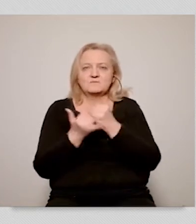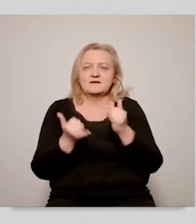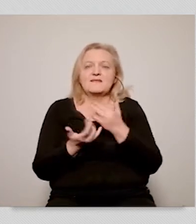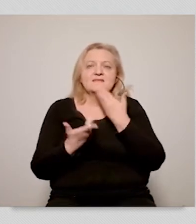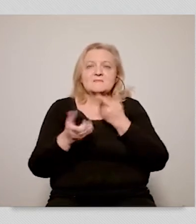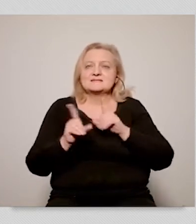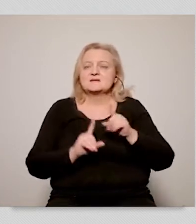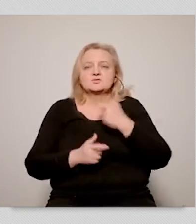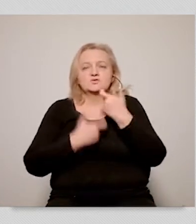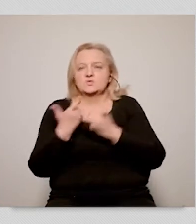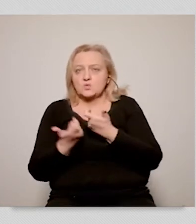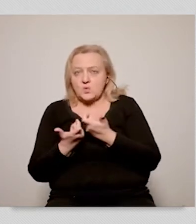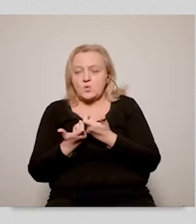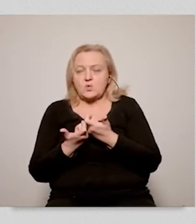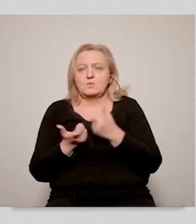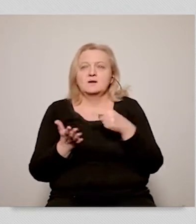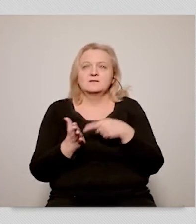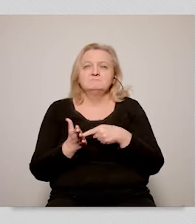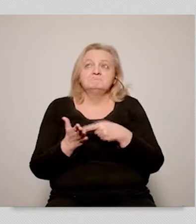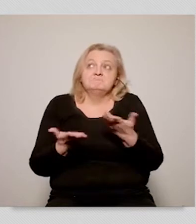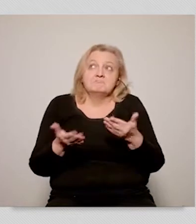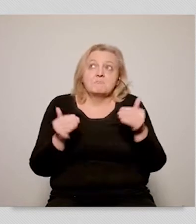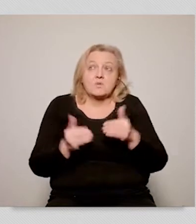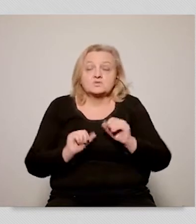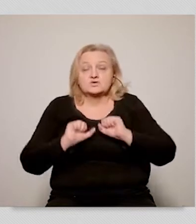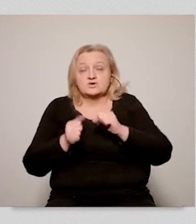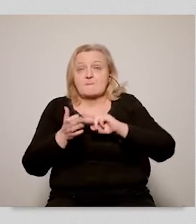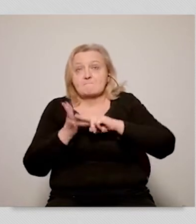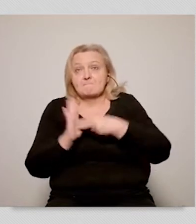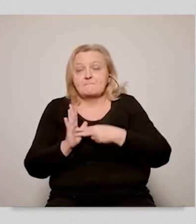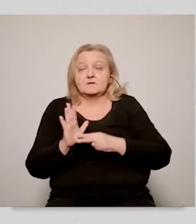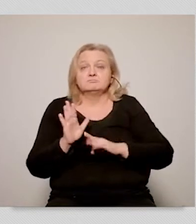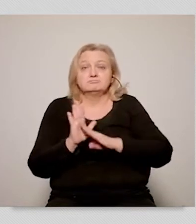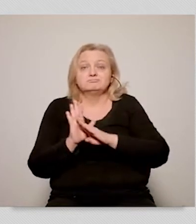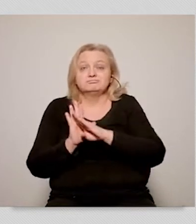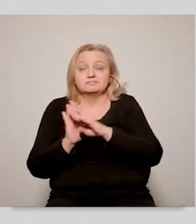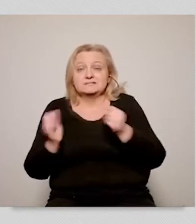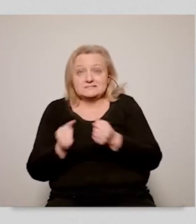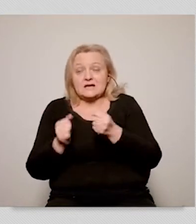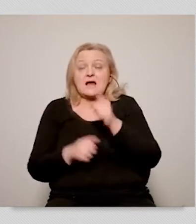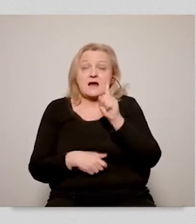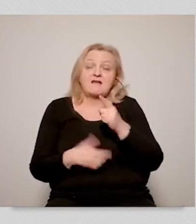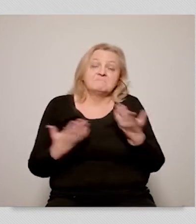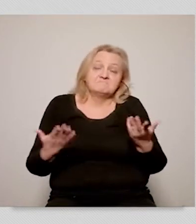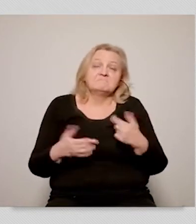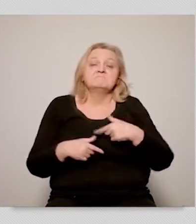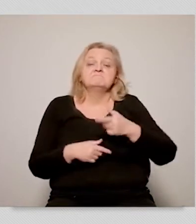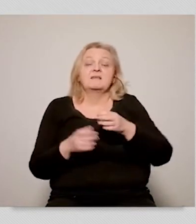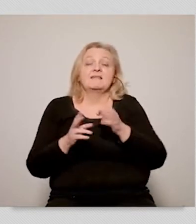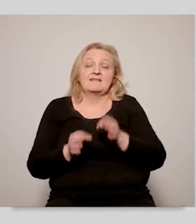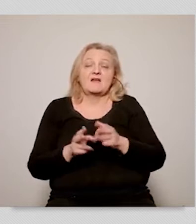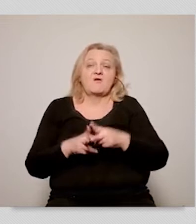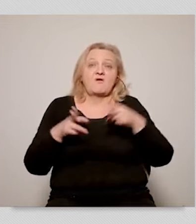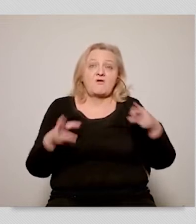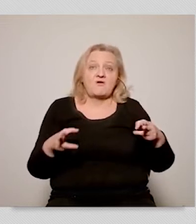będziemy robić, niezależnie od tego, czy będziemy wdrażać strategie postwzrostowe, po prostu tak czy inaczej wchodzimy w fazę